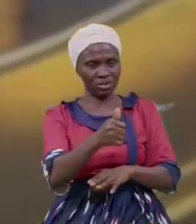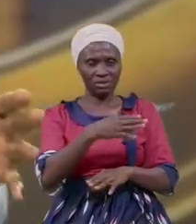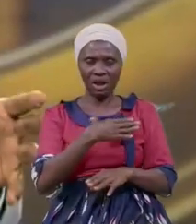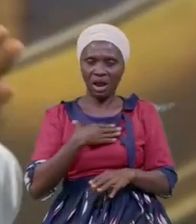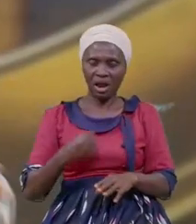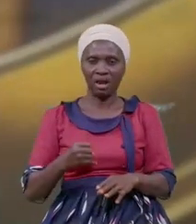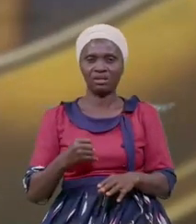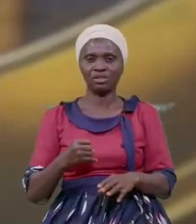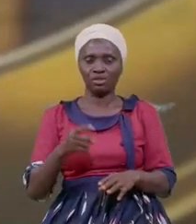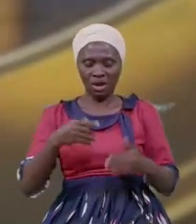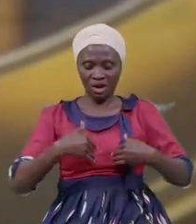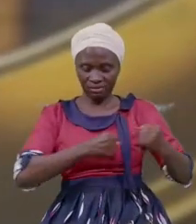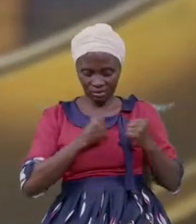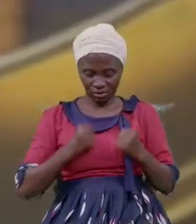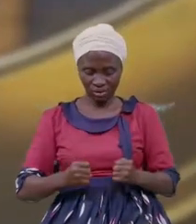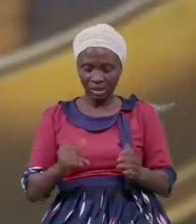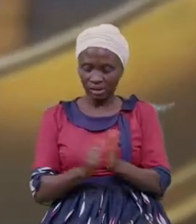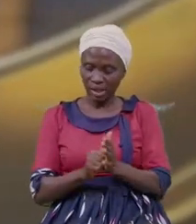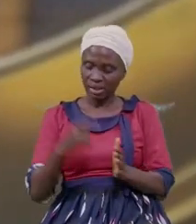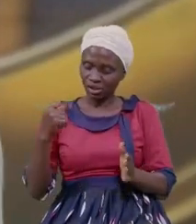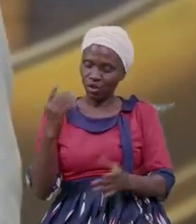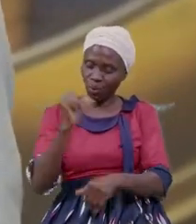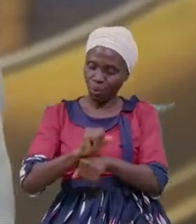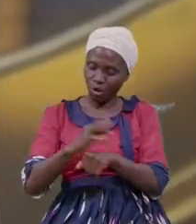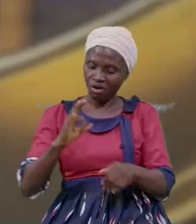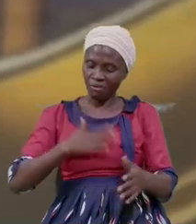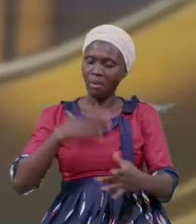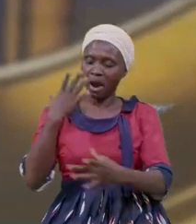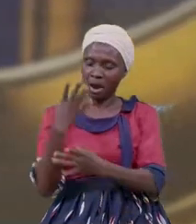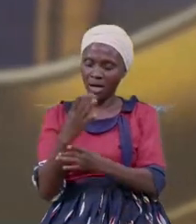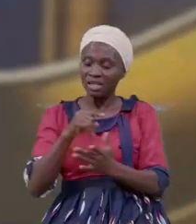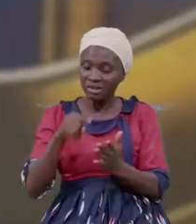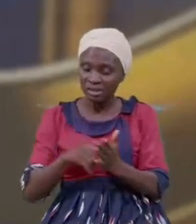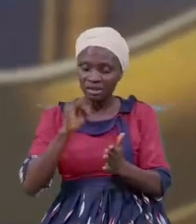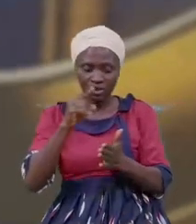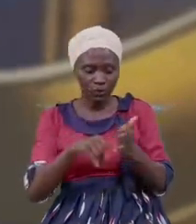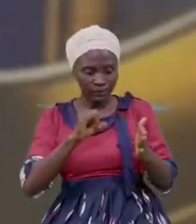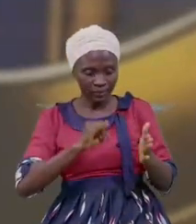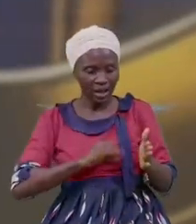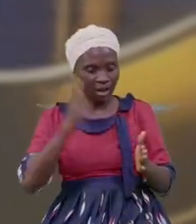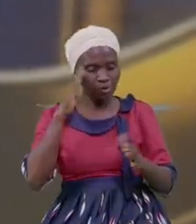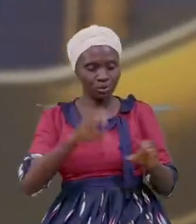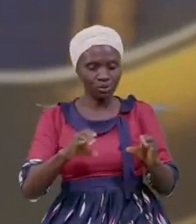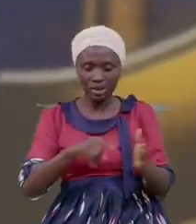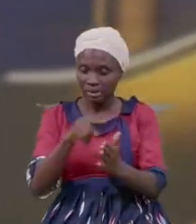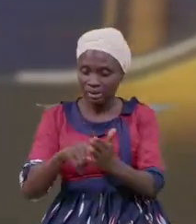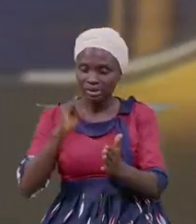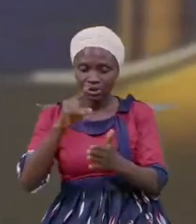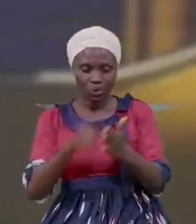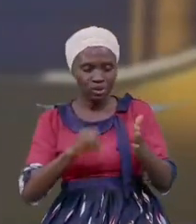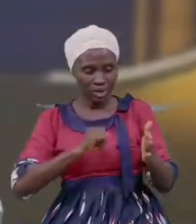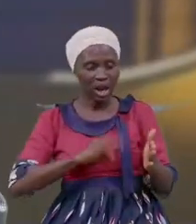et nous disons pas la force et par le travail le de mes mains voici ce que je ferai et voici ce que je